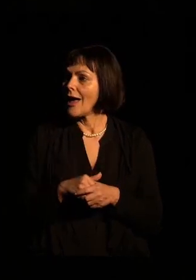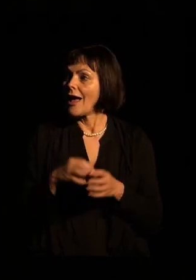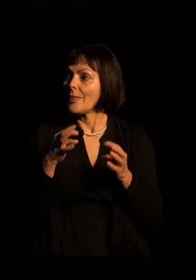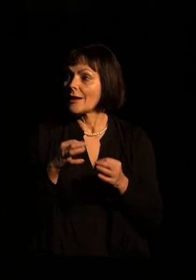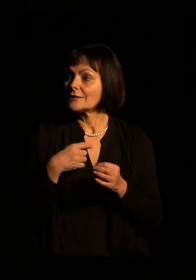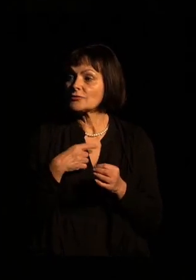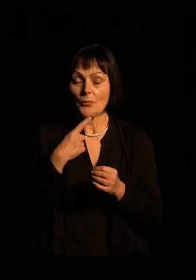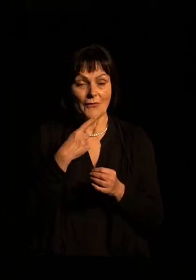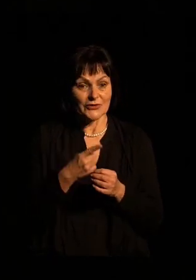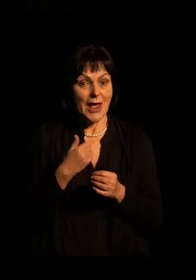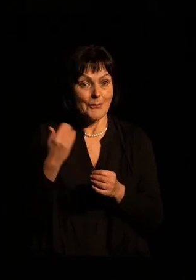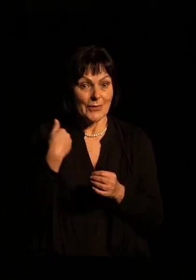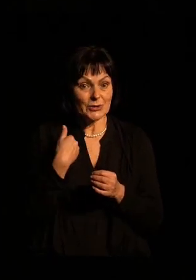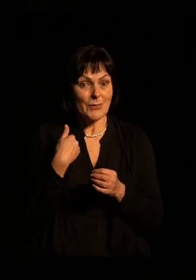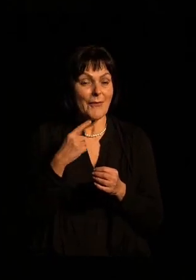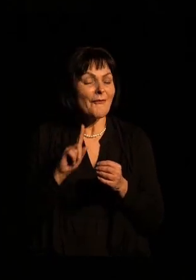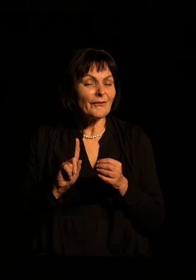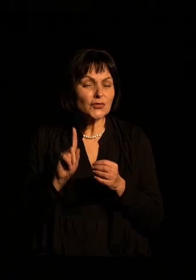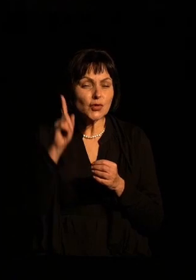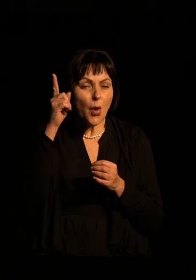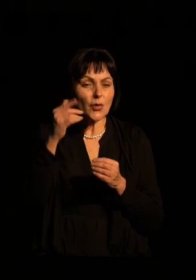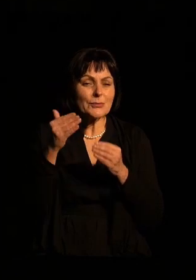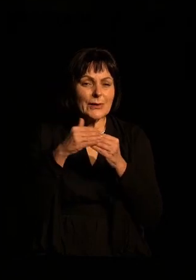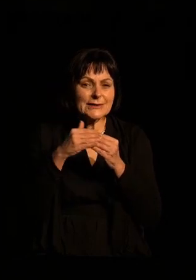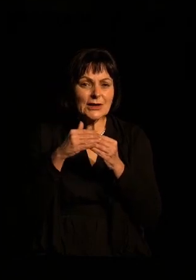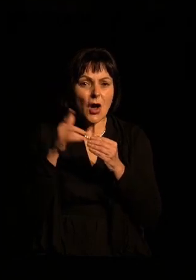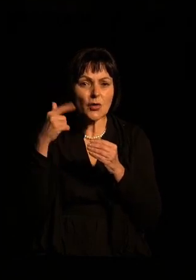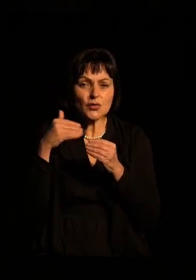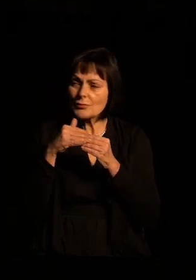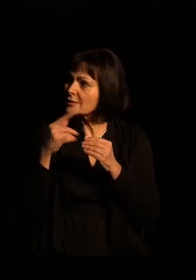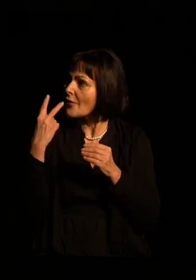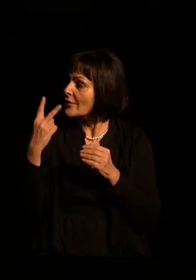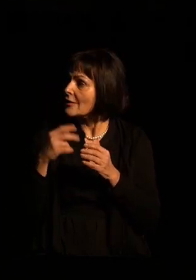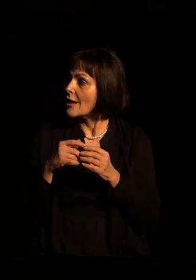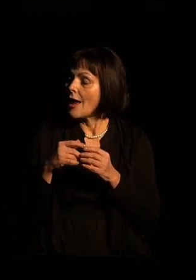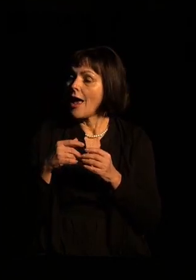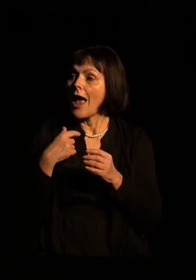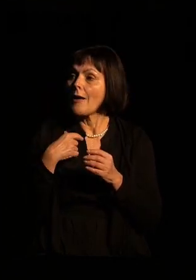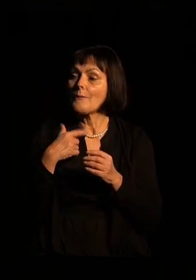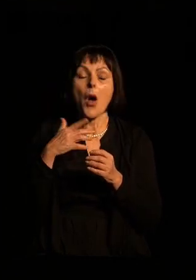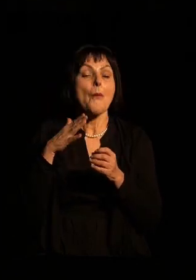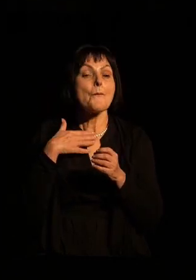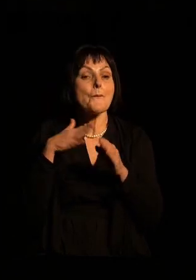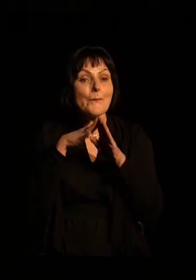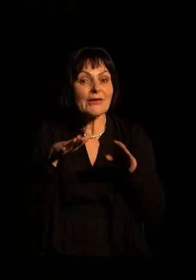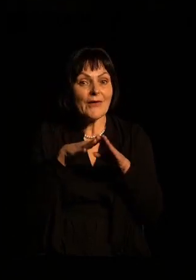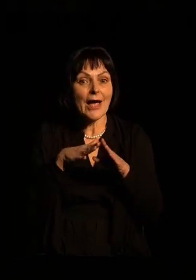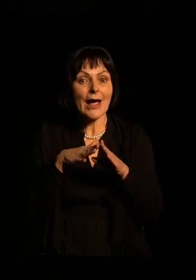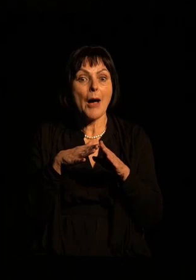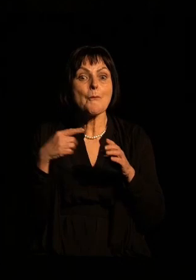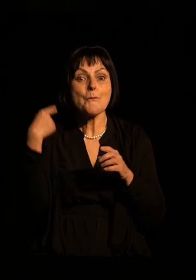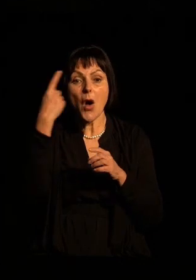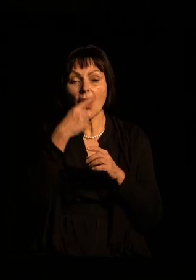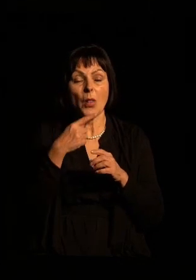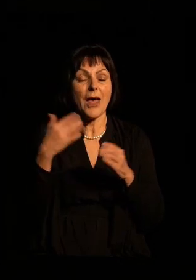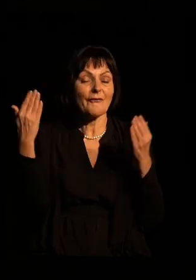tak jak już powiedziałem, byliśmy nawet bardzo wysoko, już prawie pod tym kompresorem, który tam jest, no i po biwaku pogoda w nocy tak się